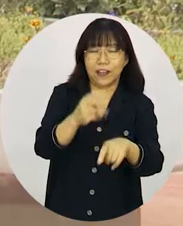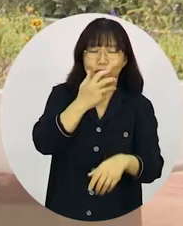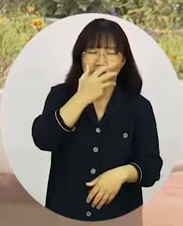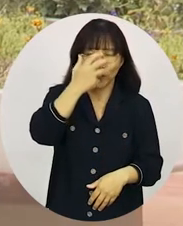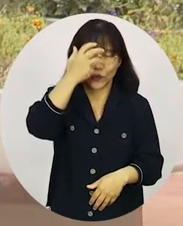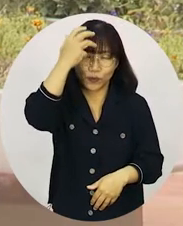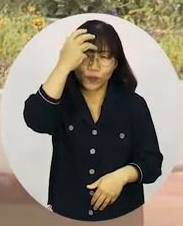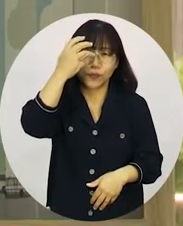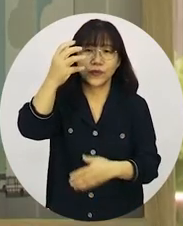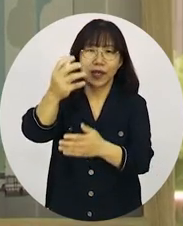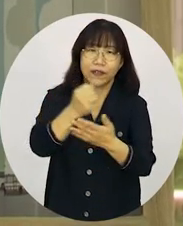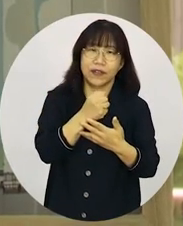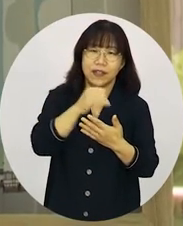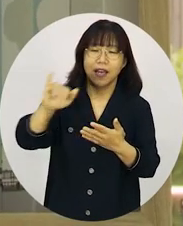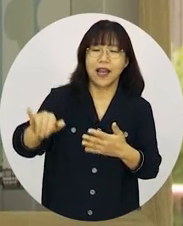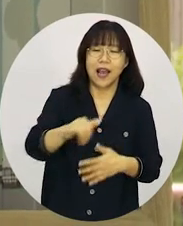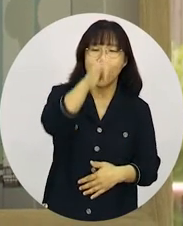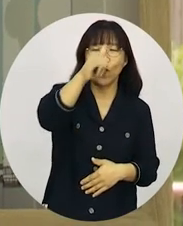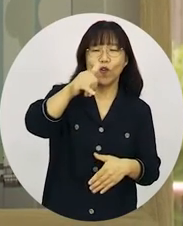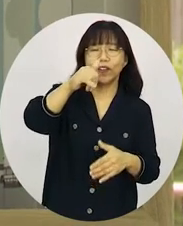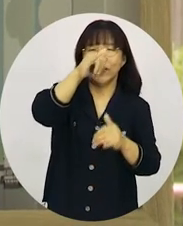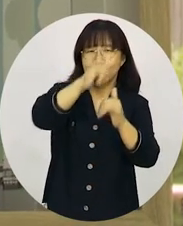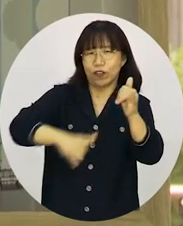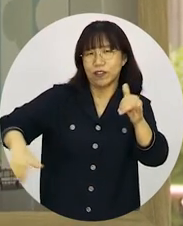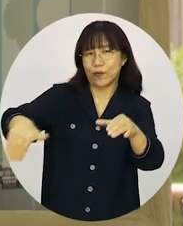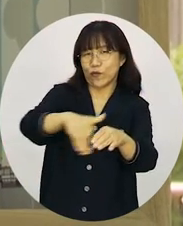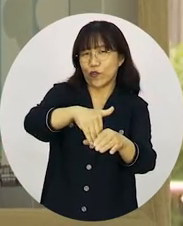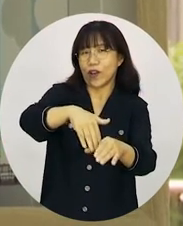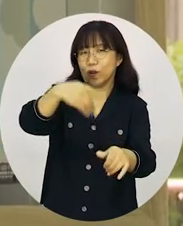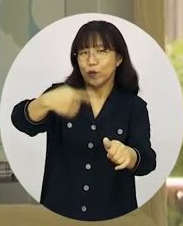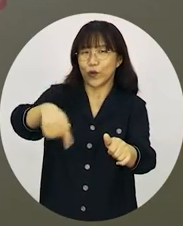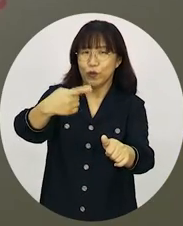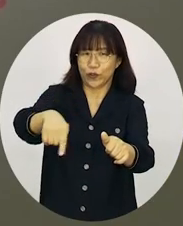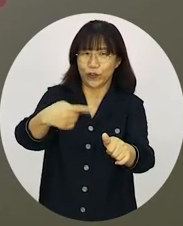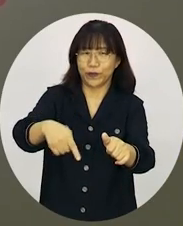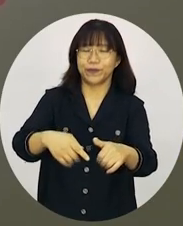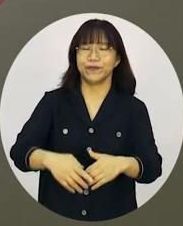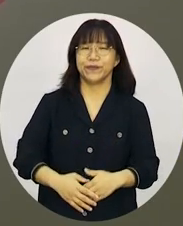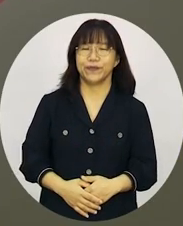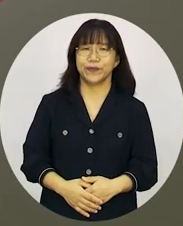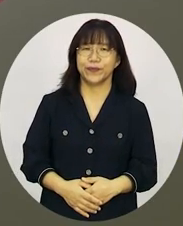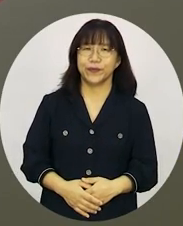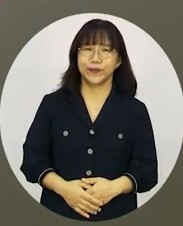없이 꿈을 키워갈 수 있도록 특화된 무장의 항공 역사 문화 교육입니다